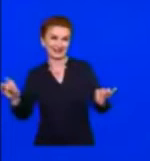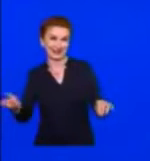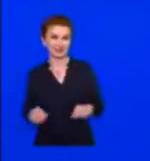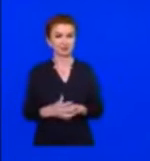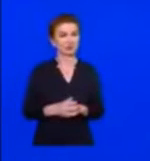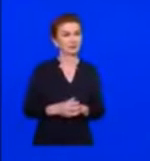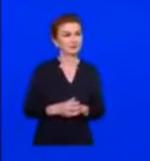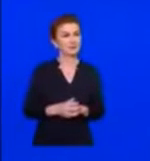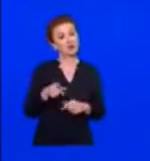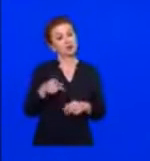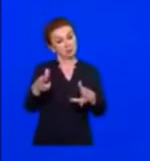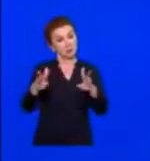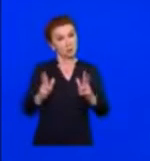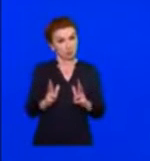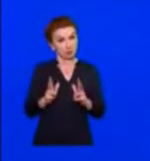gotowe do